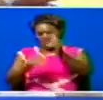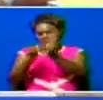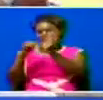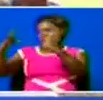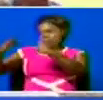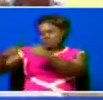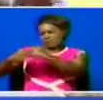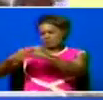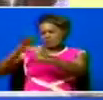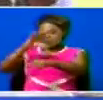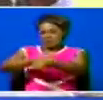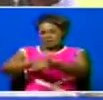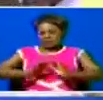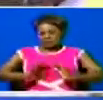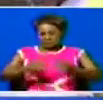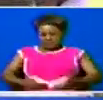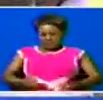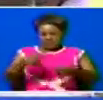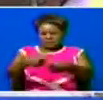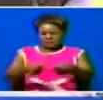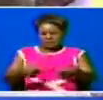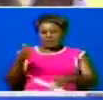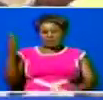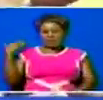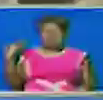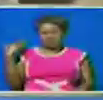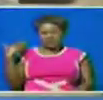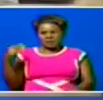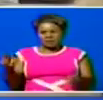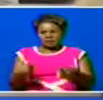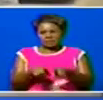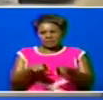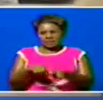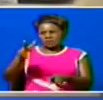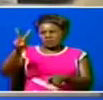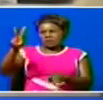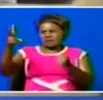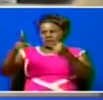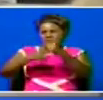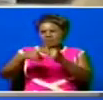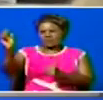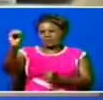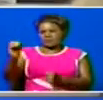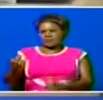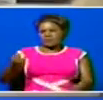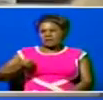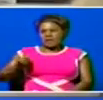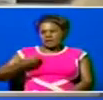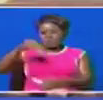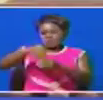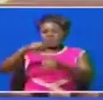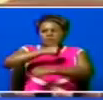18 walipachikwa mimba mwaka jana. Hii ikiwa 27% ya idadi ya wasichana walio